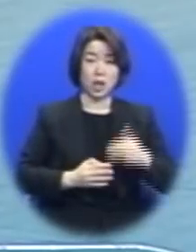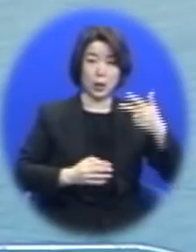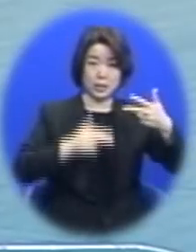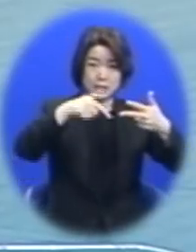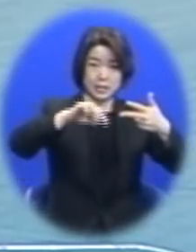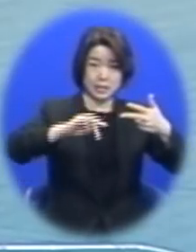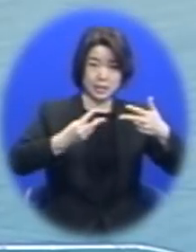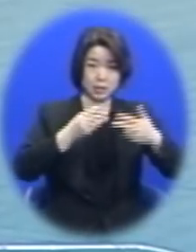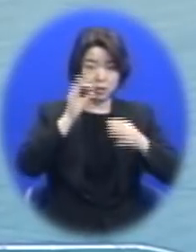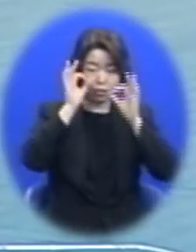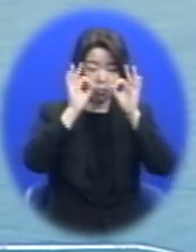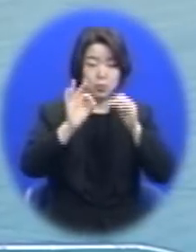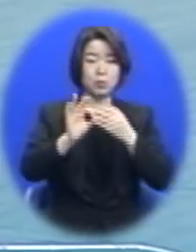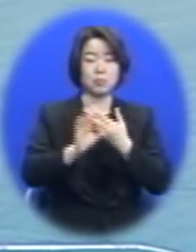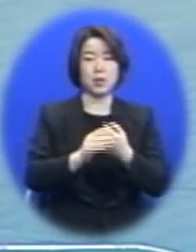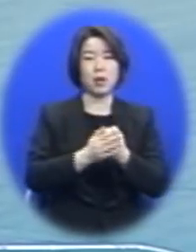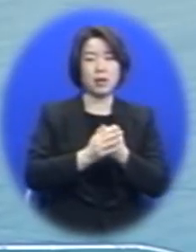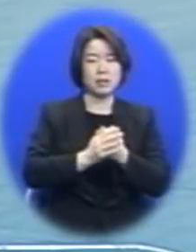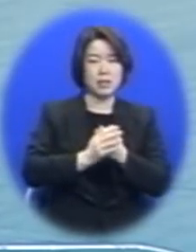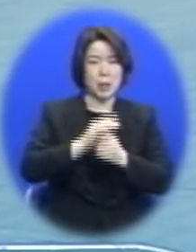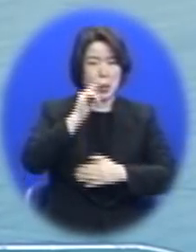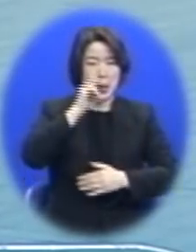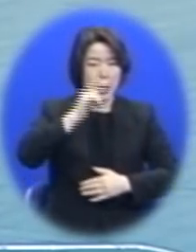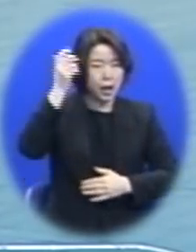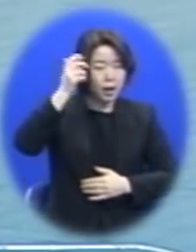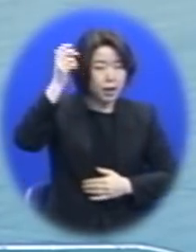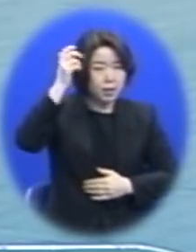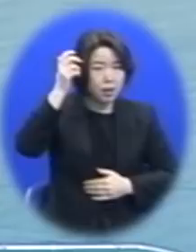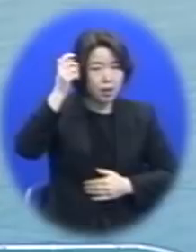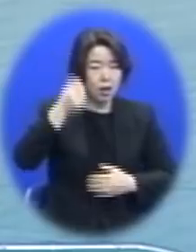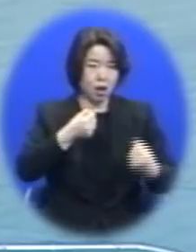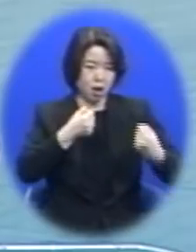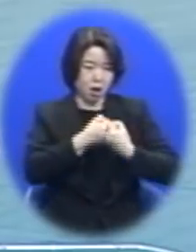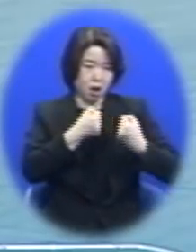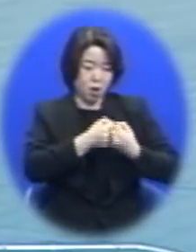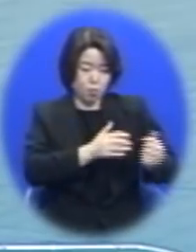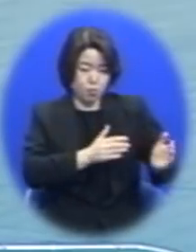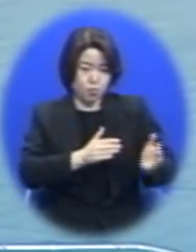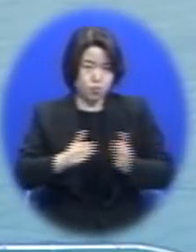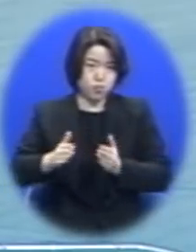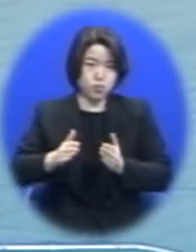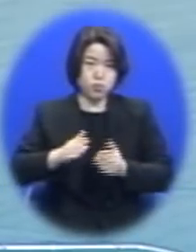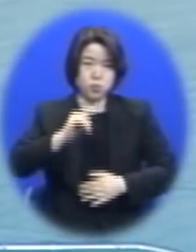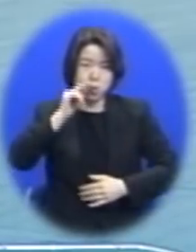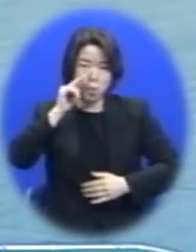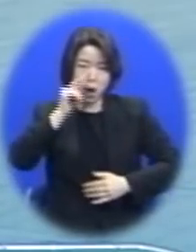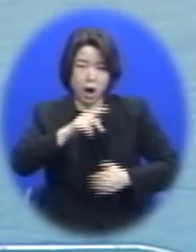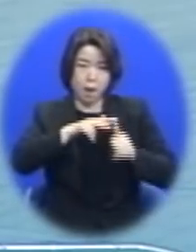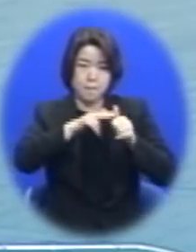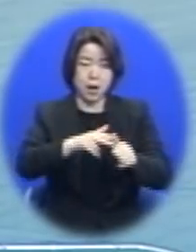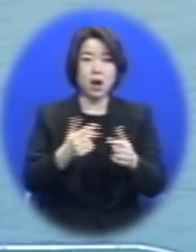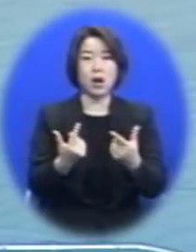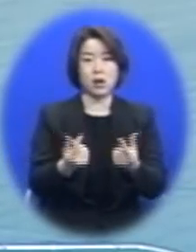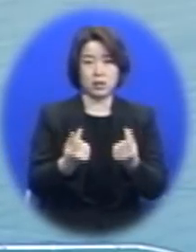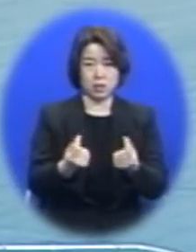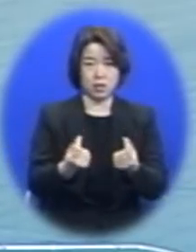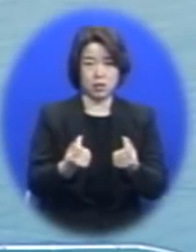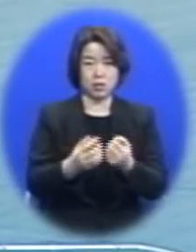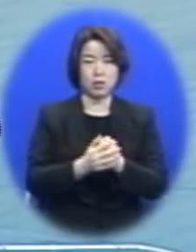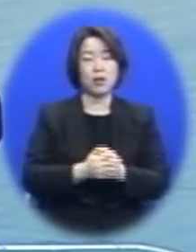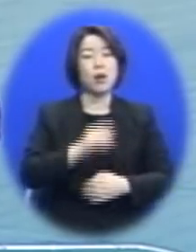이 악한 영들을 전투 채비를 한 말들과 같다 이렇게 표현했는데 악한 영은